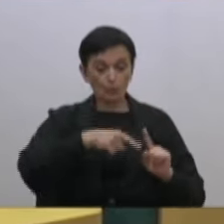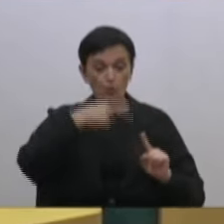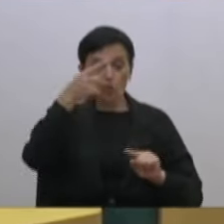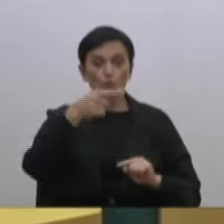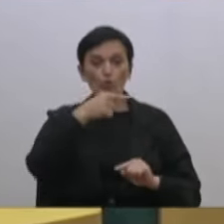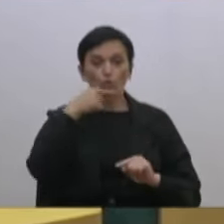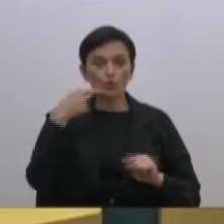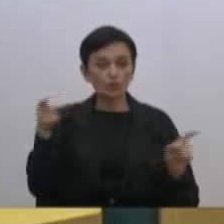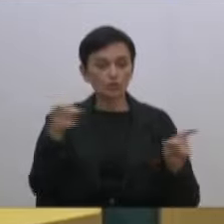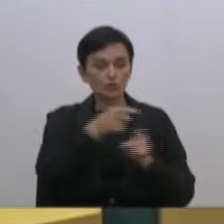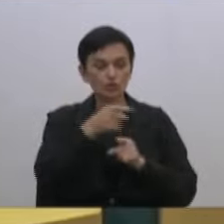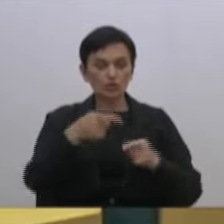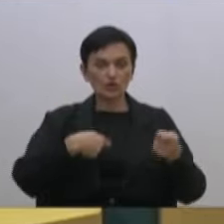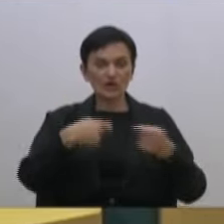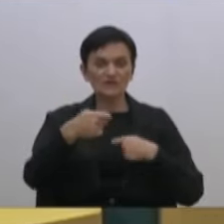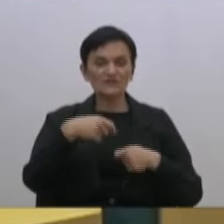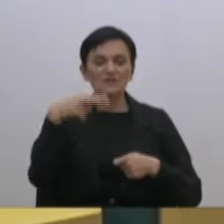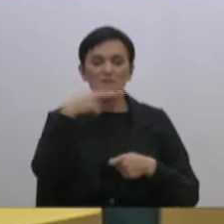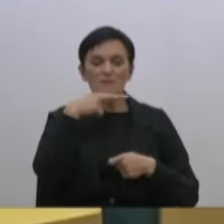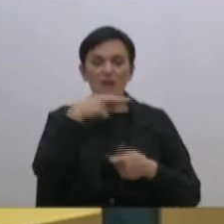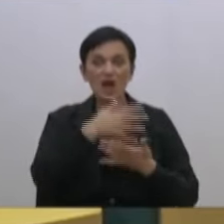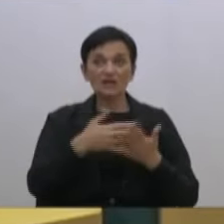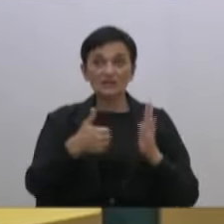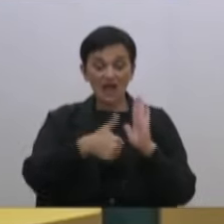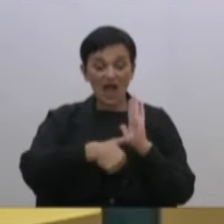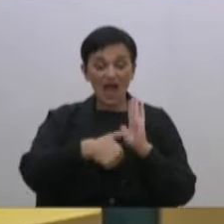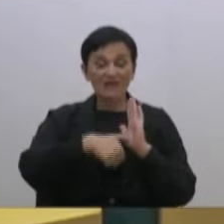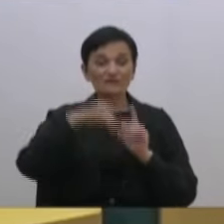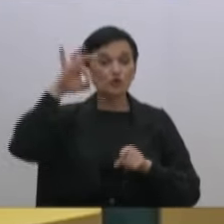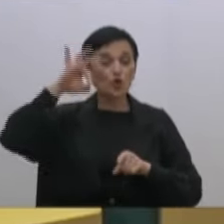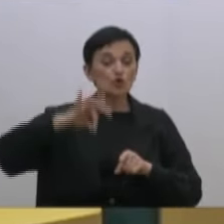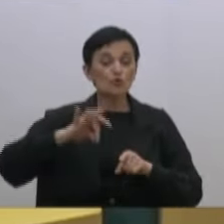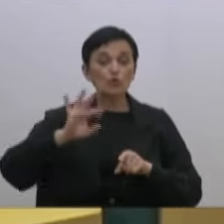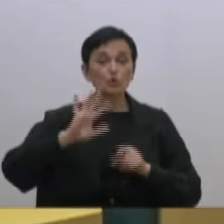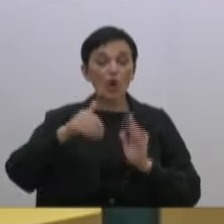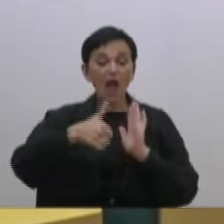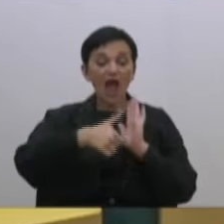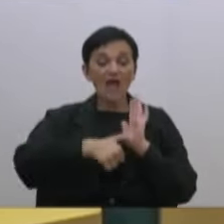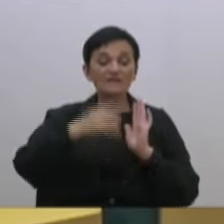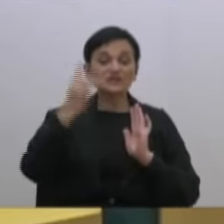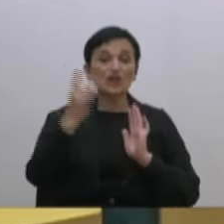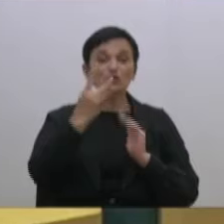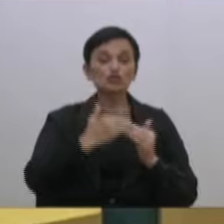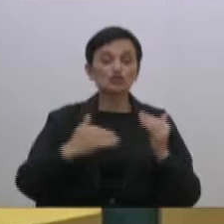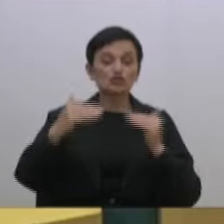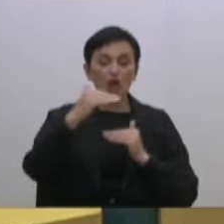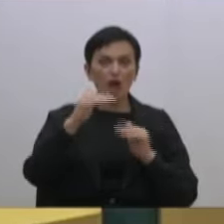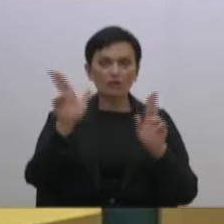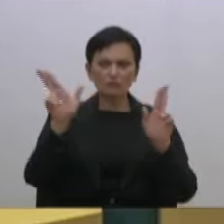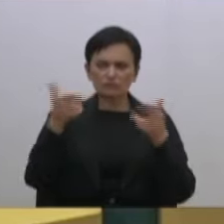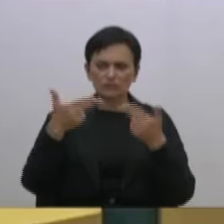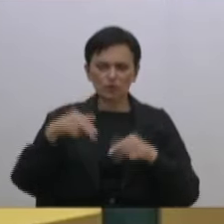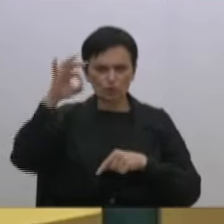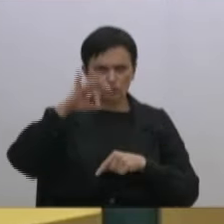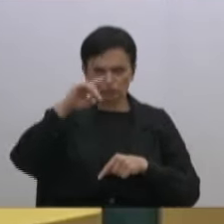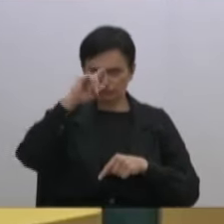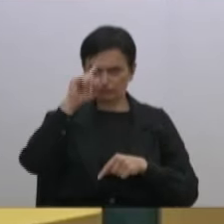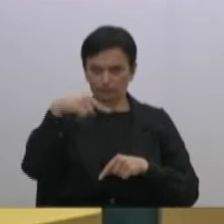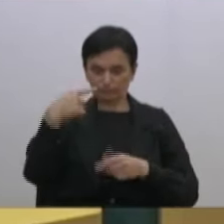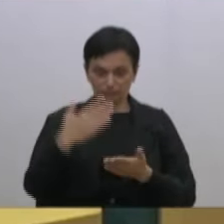რუსეთთან ვაჭრობა მედიკამენტებით. 600%-ით კი არა, 600 ჯერ პროცენტებში, ვერც კი გადამყავს იმ ხელა